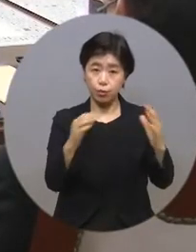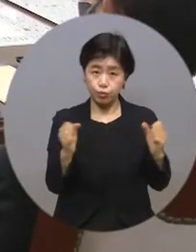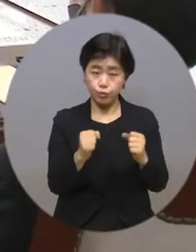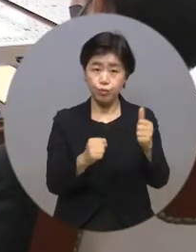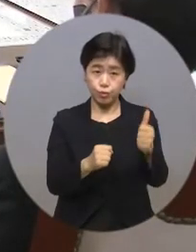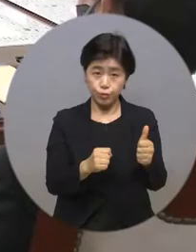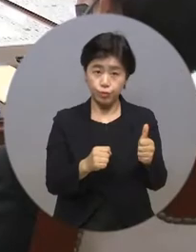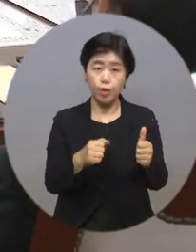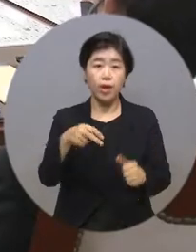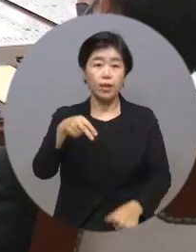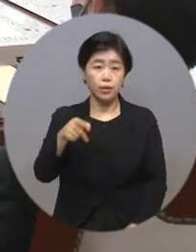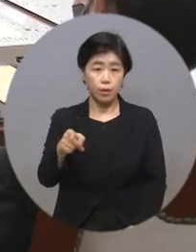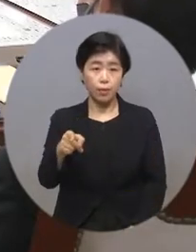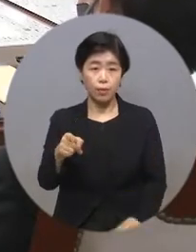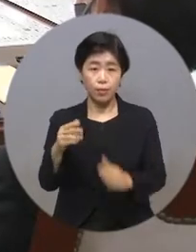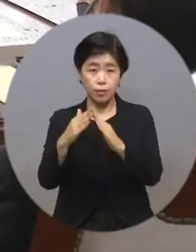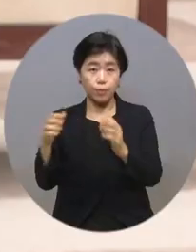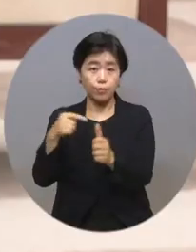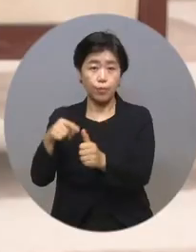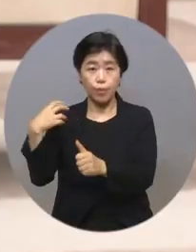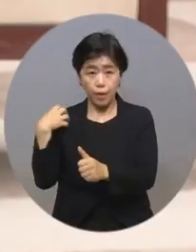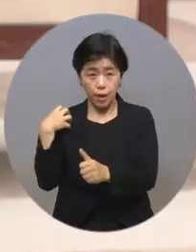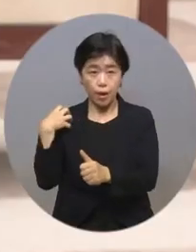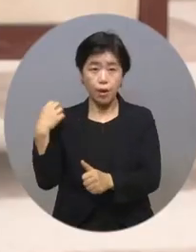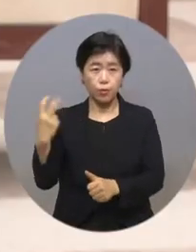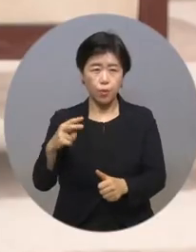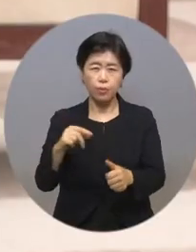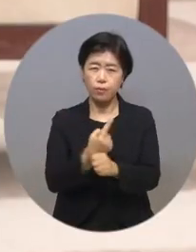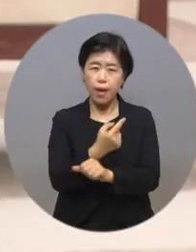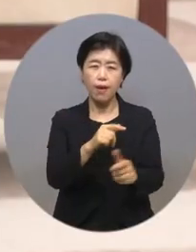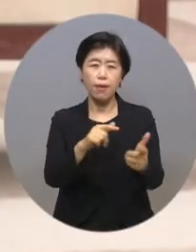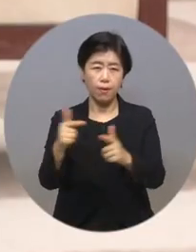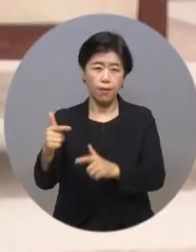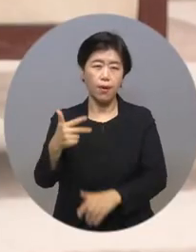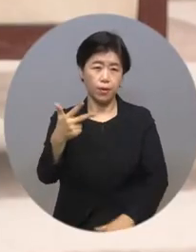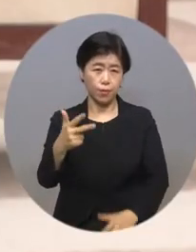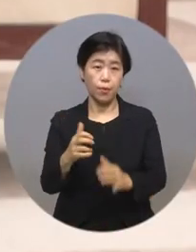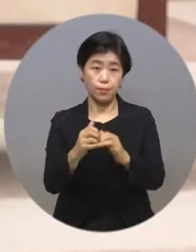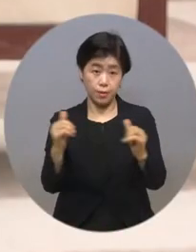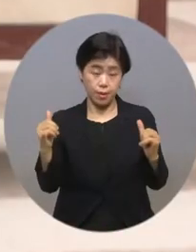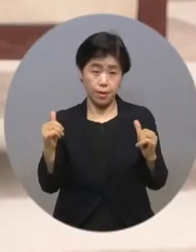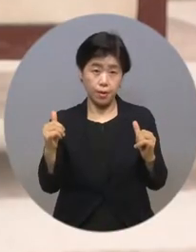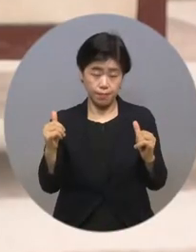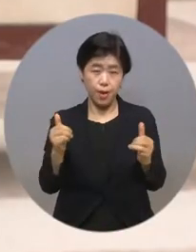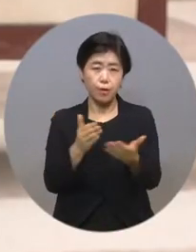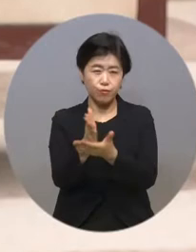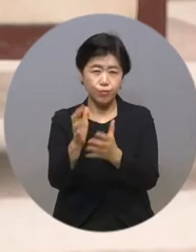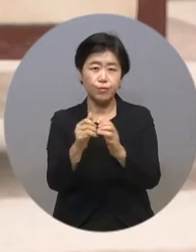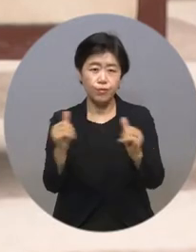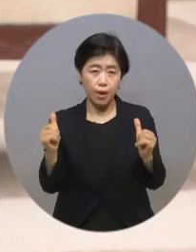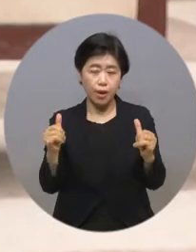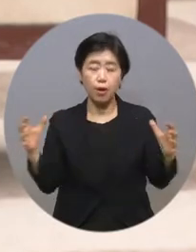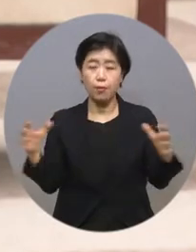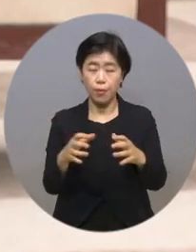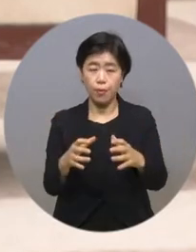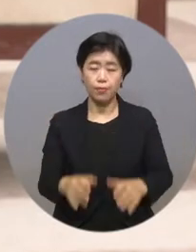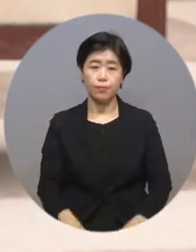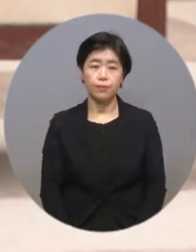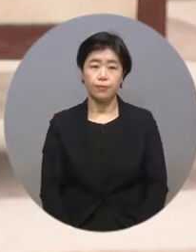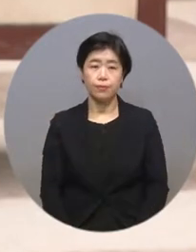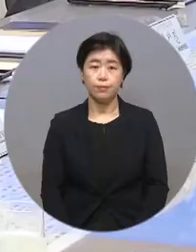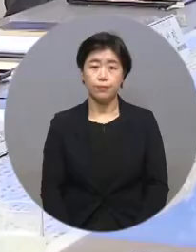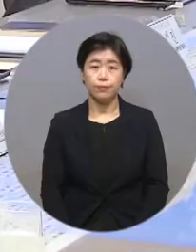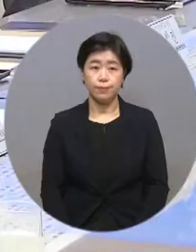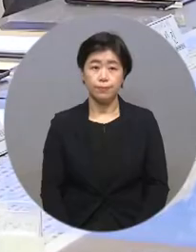전북도교육감, 백준흠 전북지역전문대학 총장협의회장을 비롯한 7명의 지역전문대학 총장이 함께했습니다.